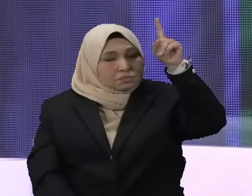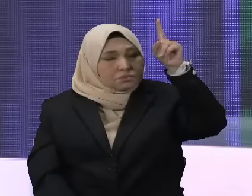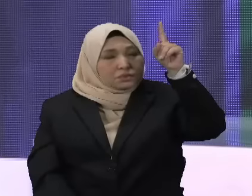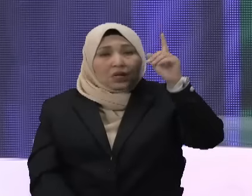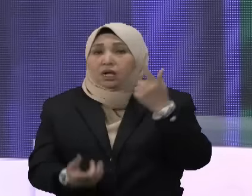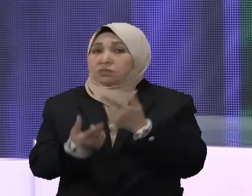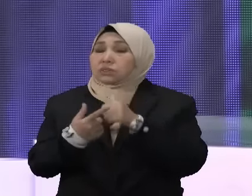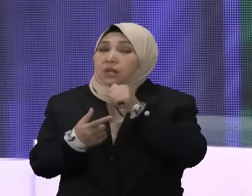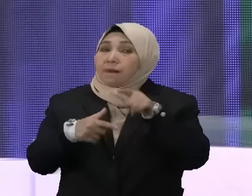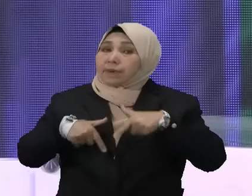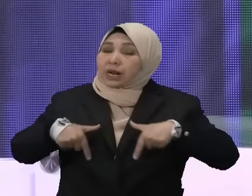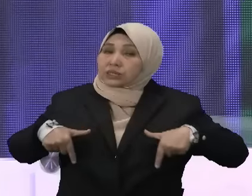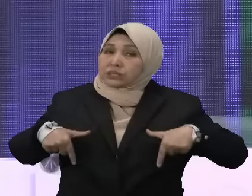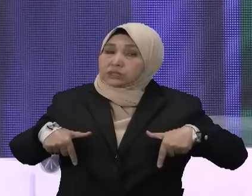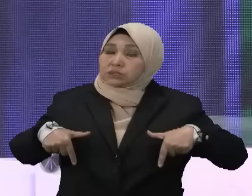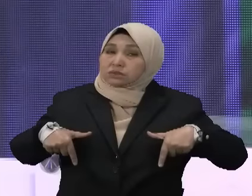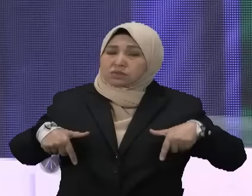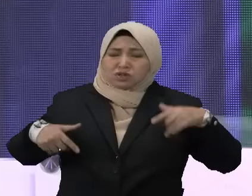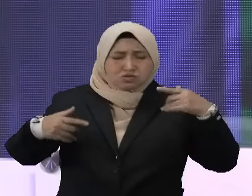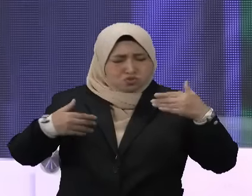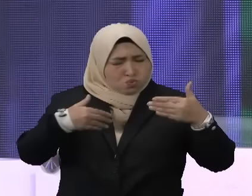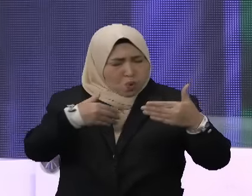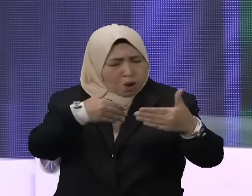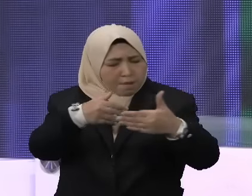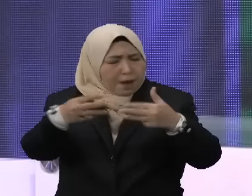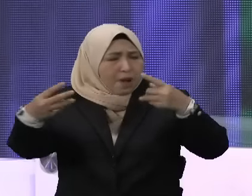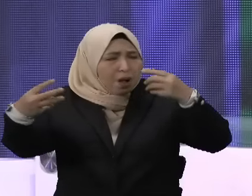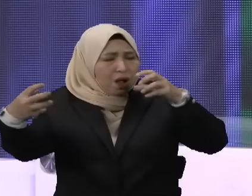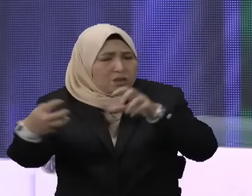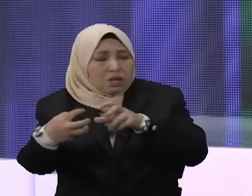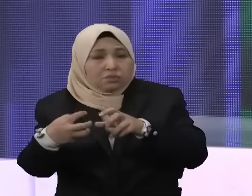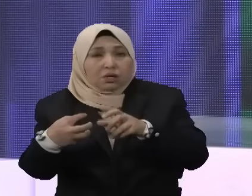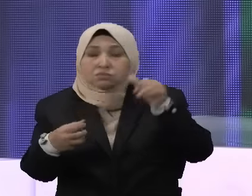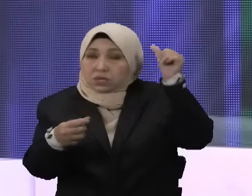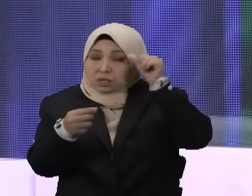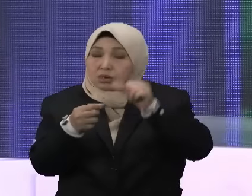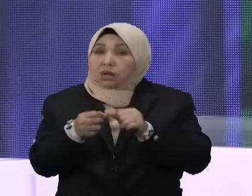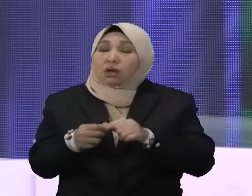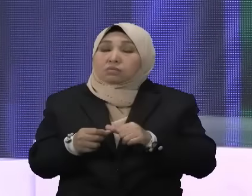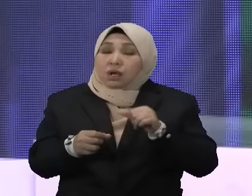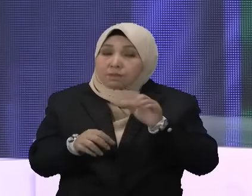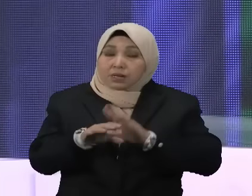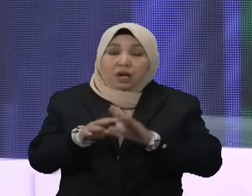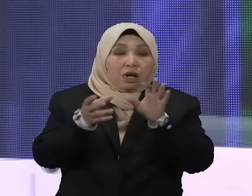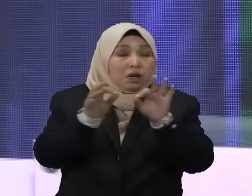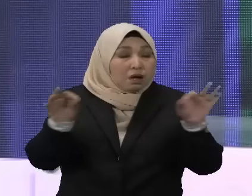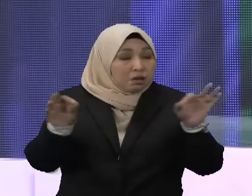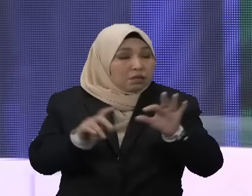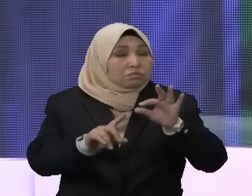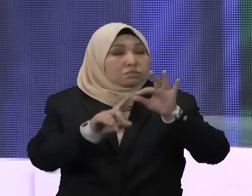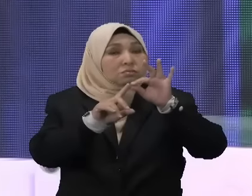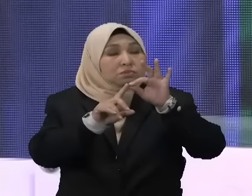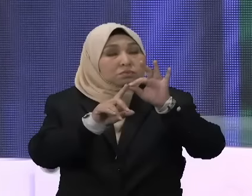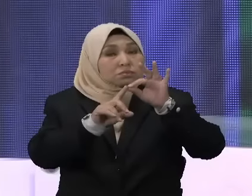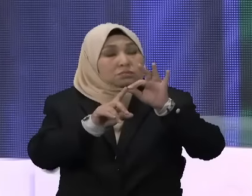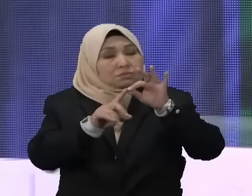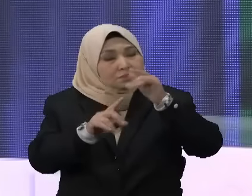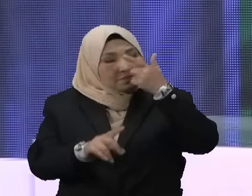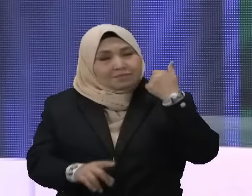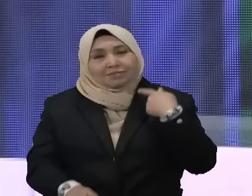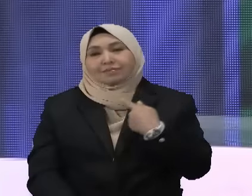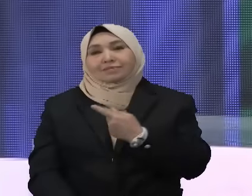tak berani, daripada nak hampir nak bergaduh itu, bila diingatkan salu ala Nabi kan, ataupun diingatkan ayat-ayat tertentu, ia menyebabkan